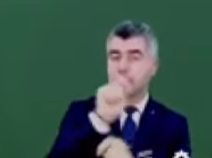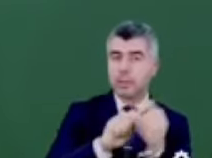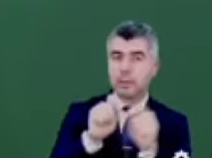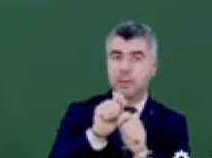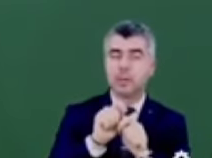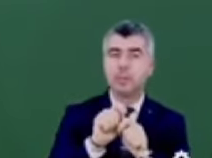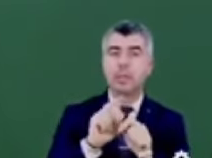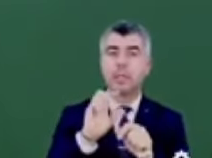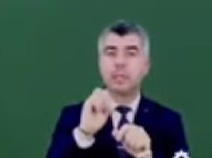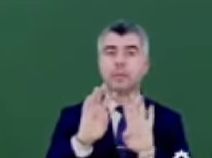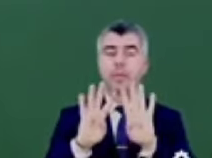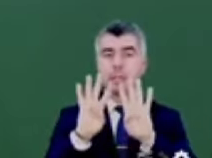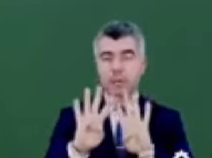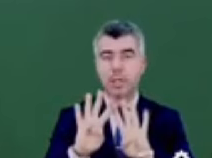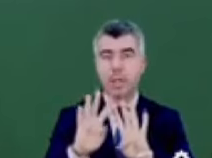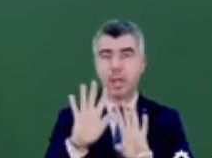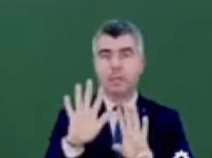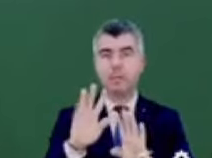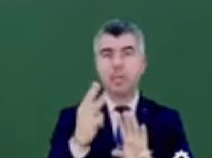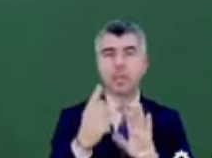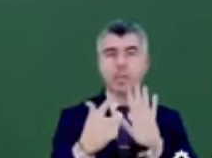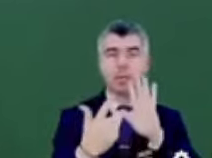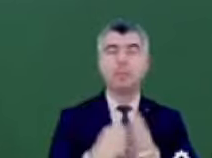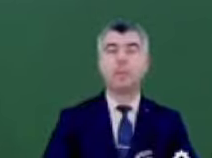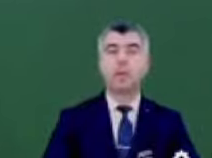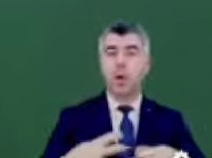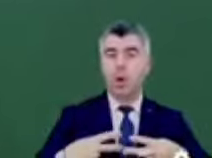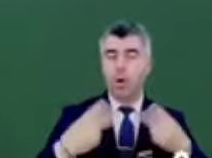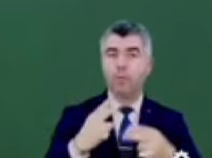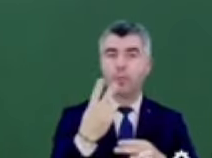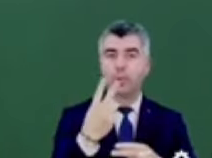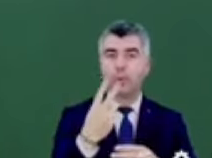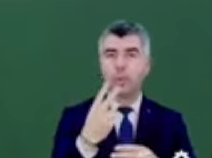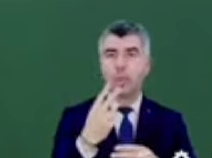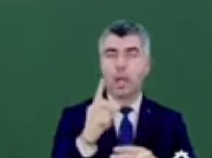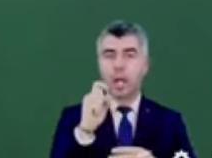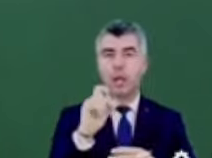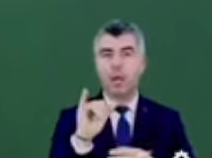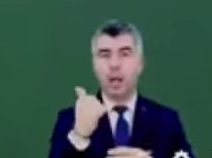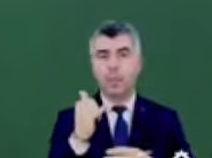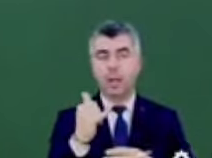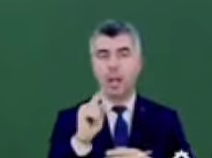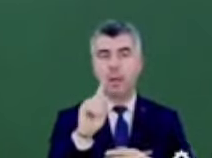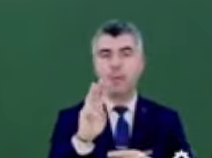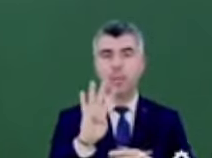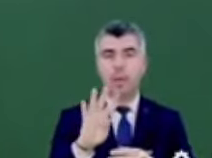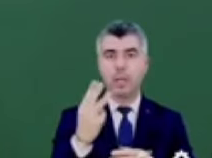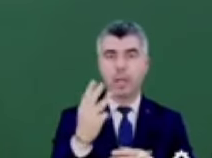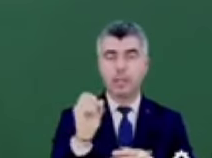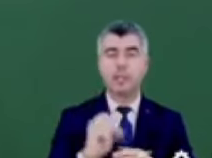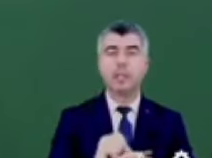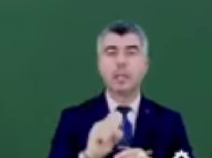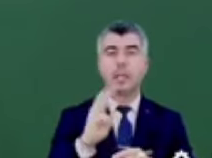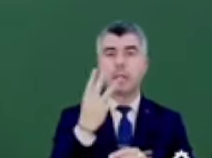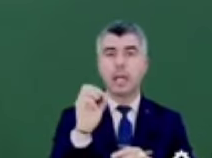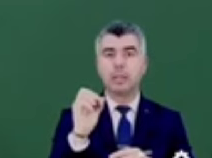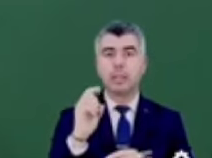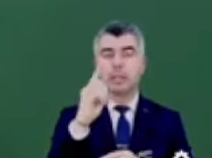8 573 الصادر في 2 محرم 1430 30 ديسمبر